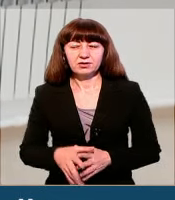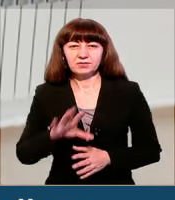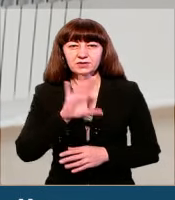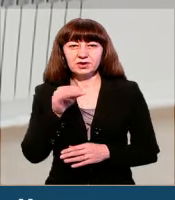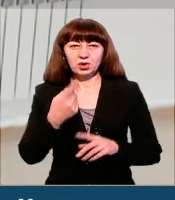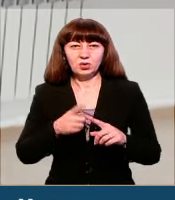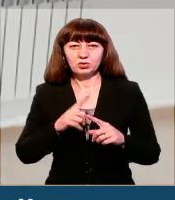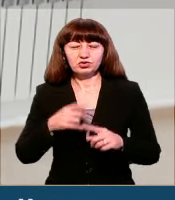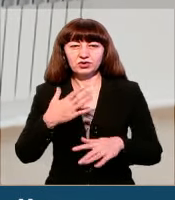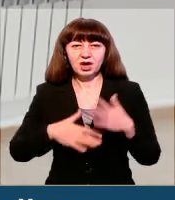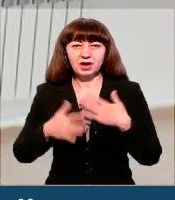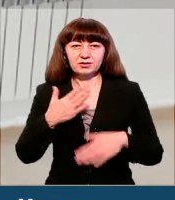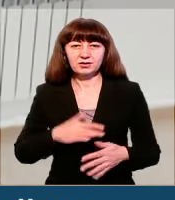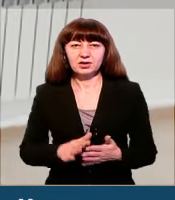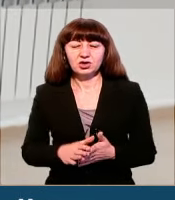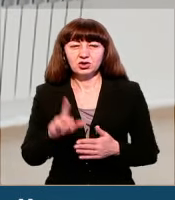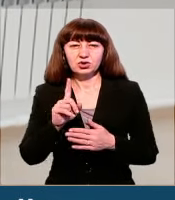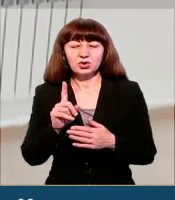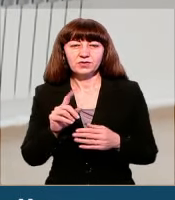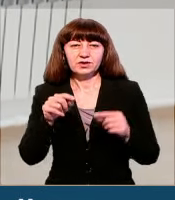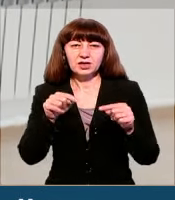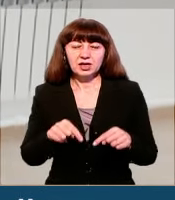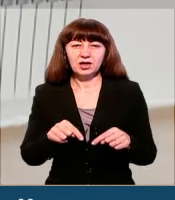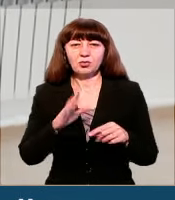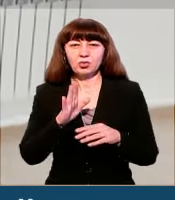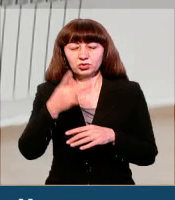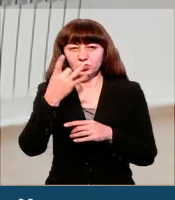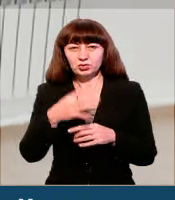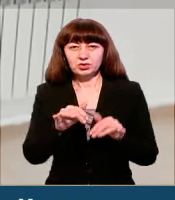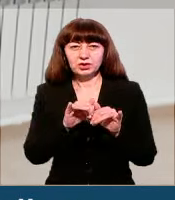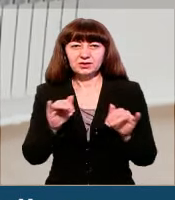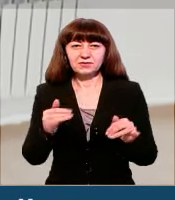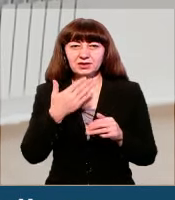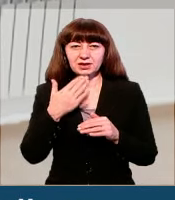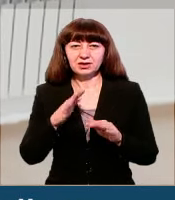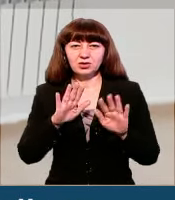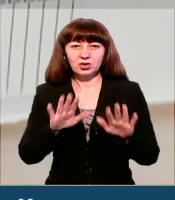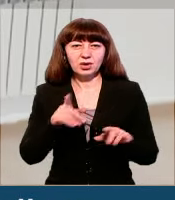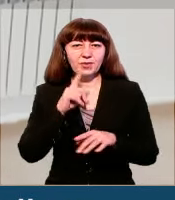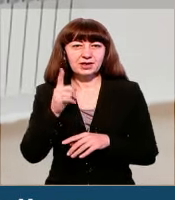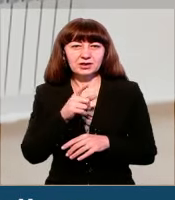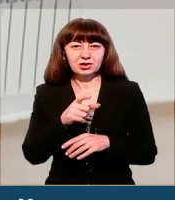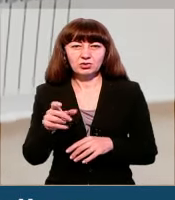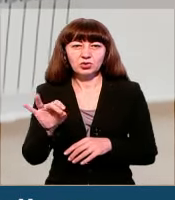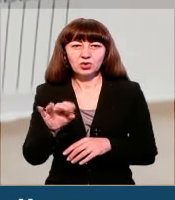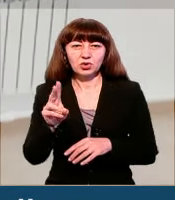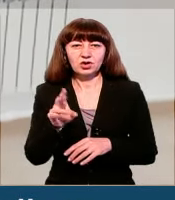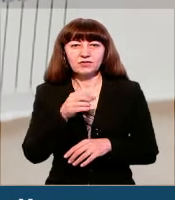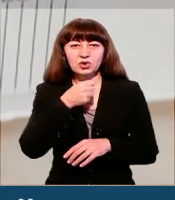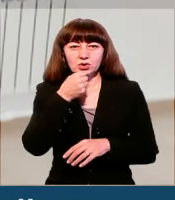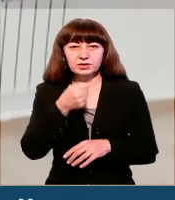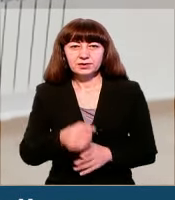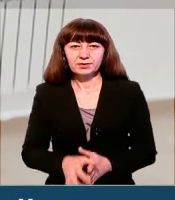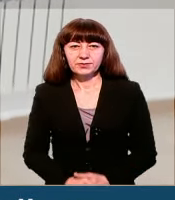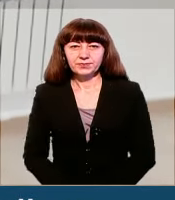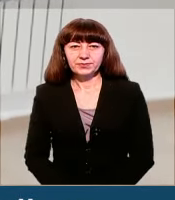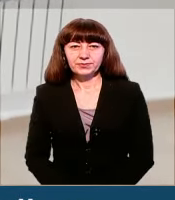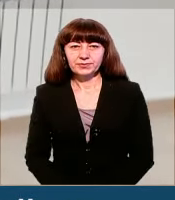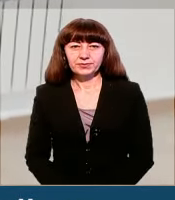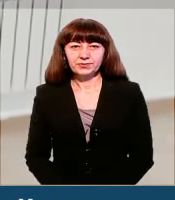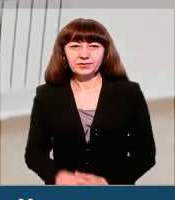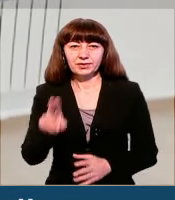рады, потому что в нашем селе будут культурно развиваться не только молодое поколение, но и взрослое. В